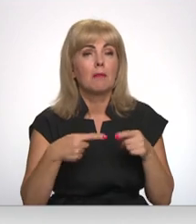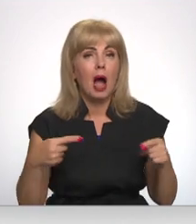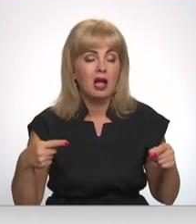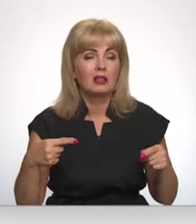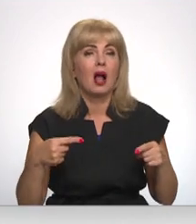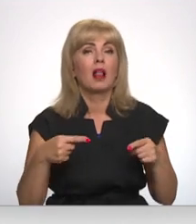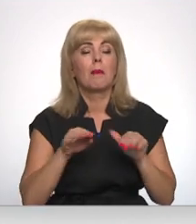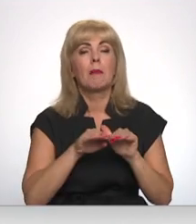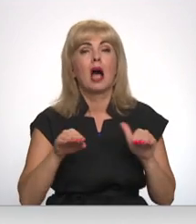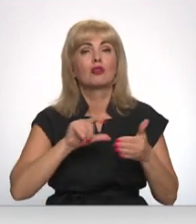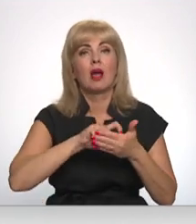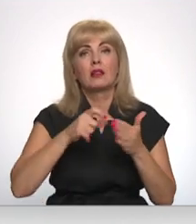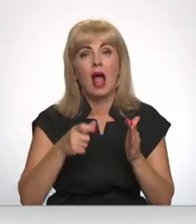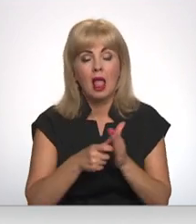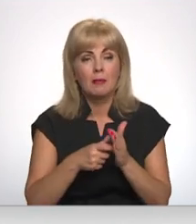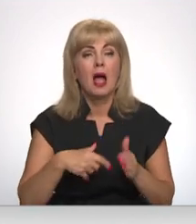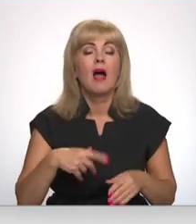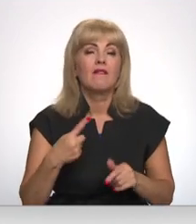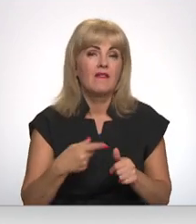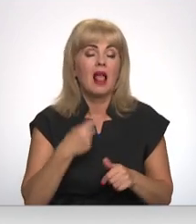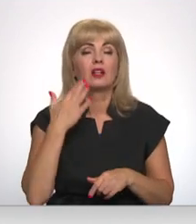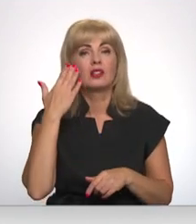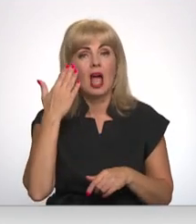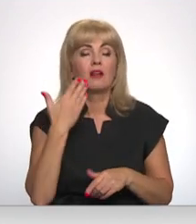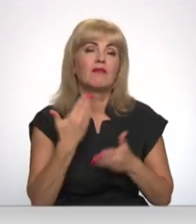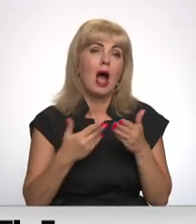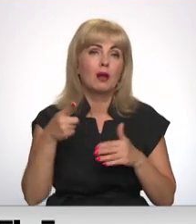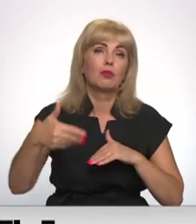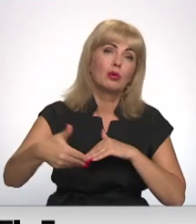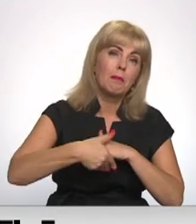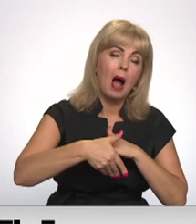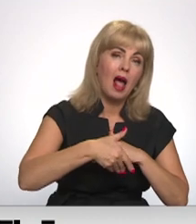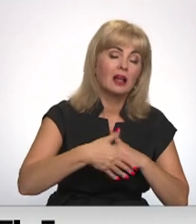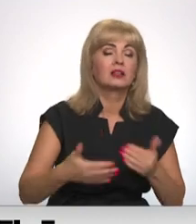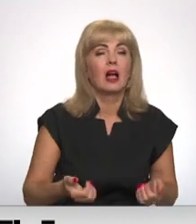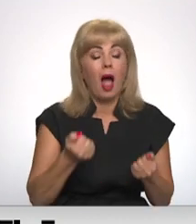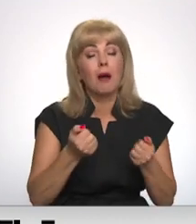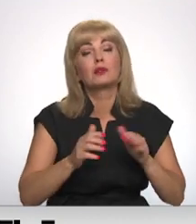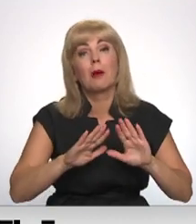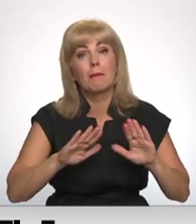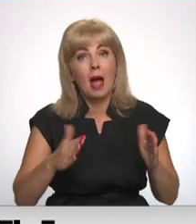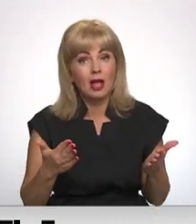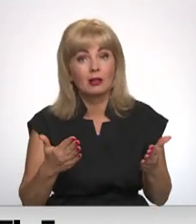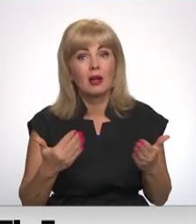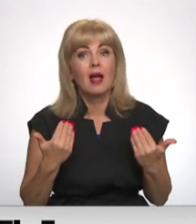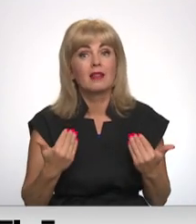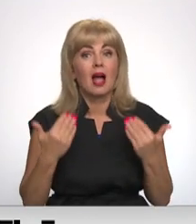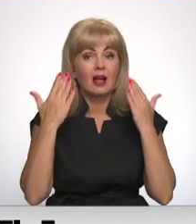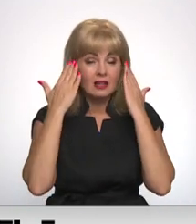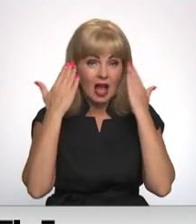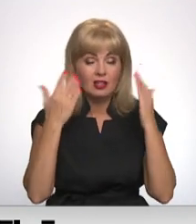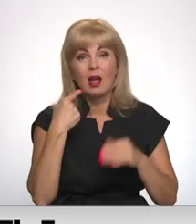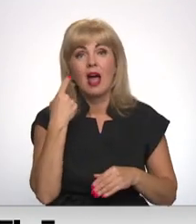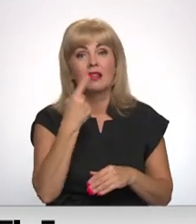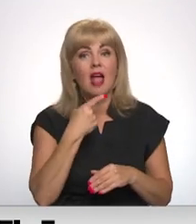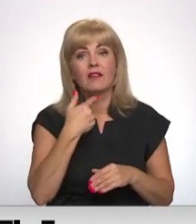telpas. Mēs tā kā vēl cerējām, nu, ka viņi palīdzēs un mūs glābs, bet nu, tad nezinu. Neviens